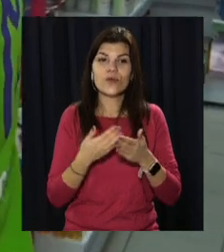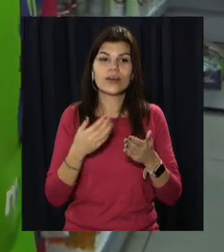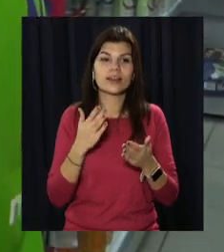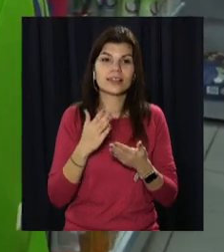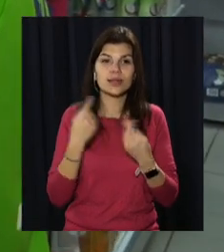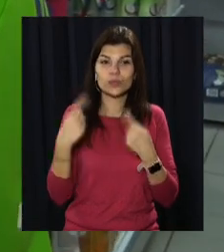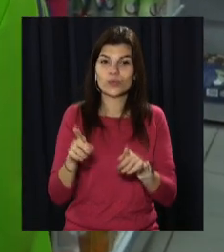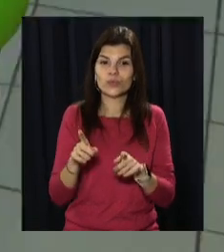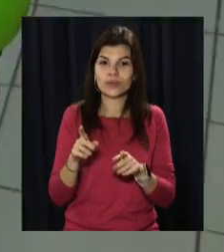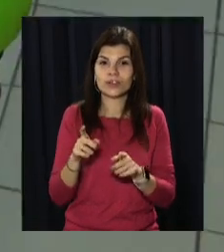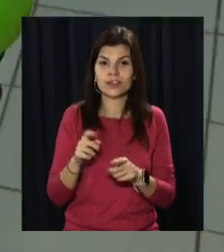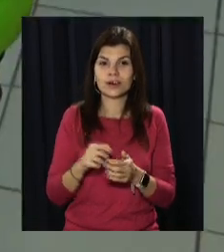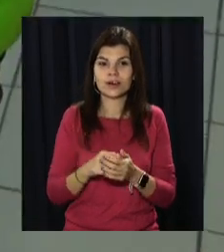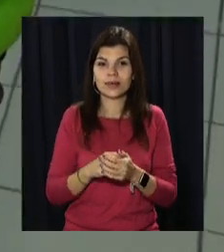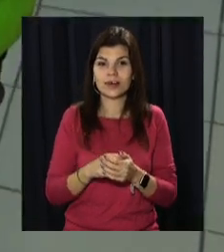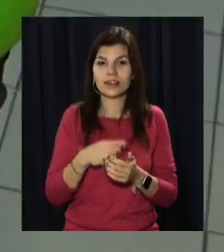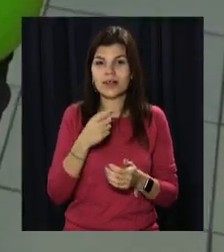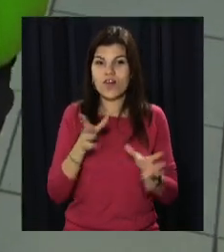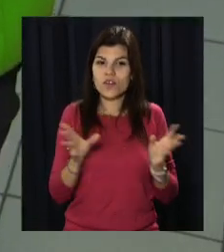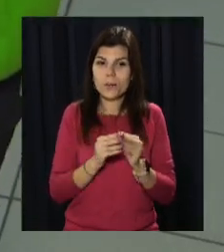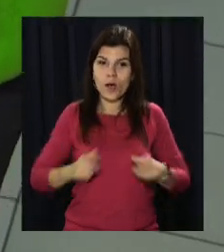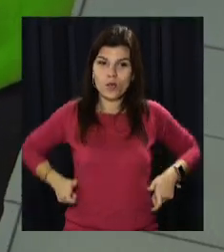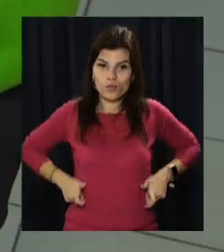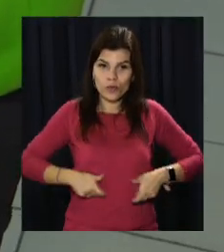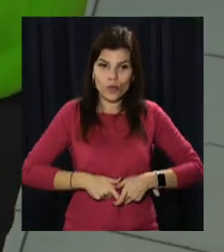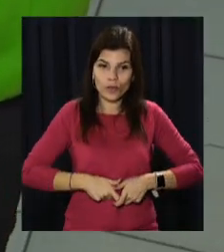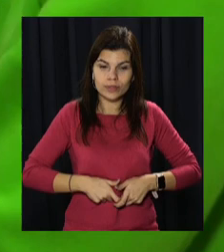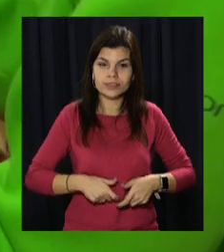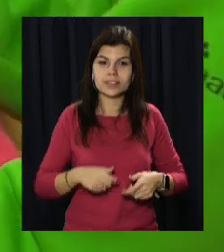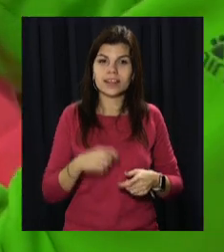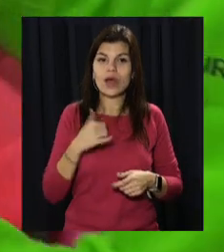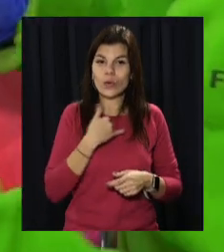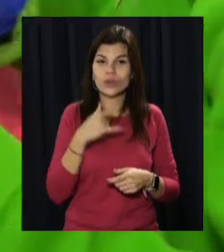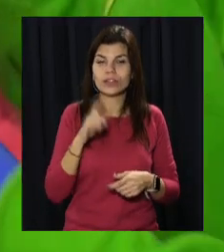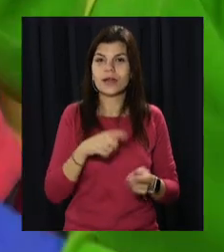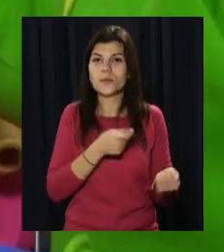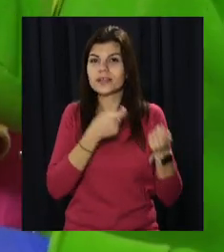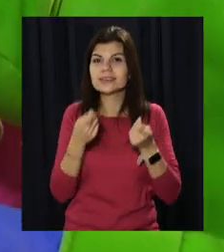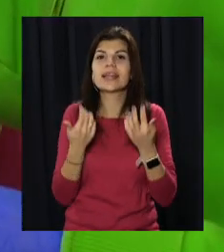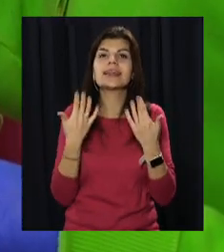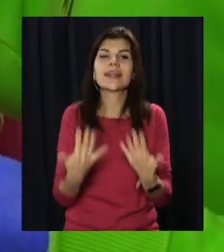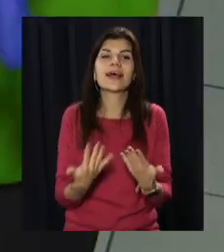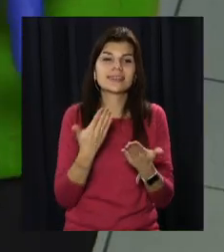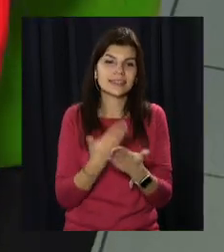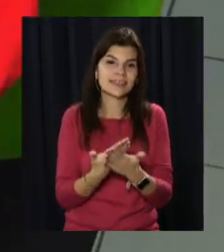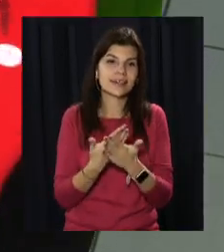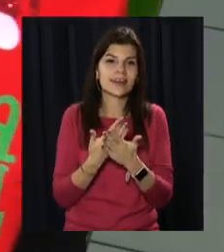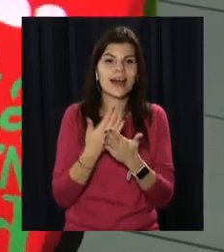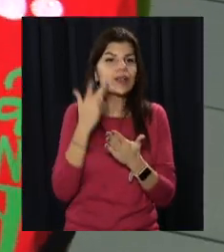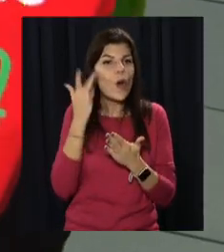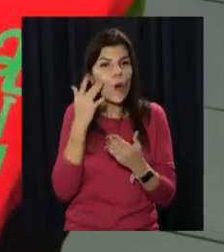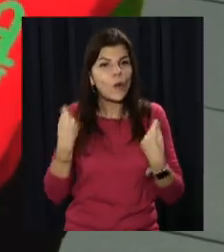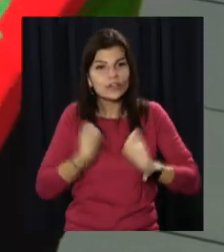інший варіант, це буде вже з поясом. А також в нас привезли декілька варіантів більш